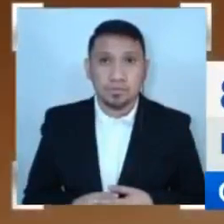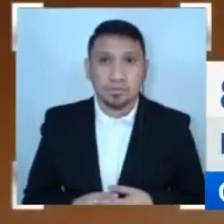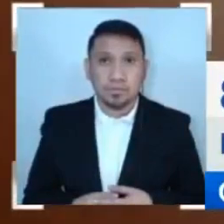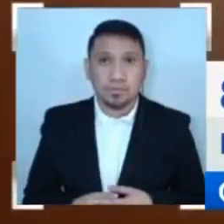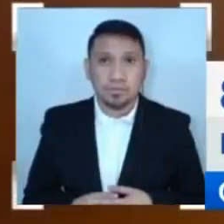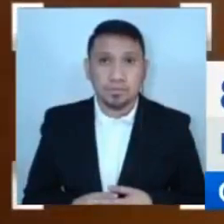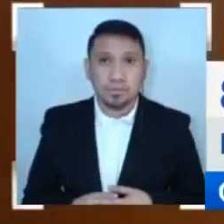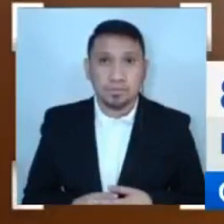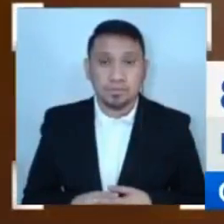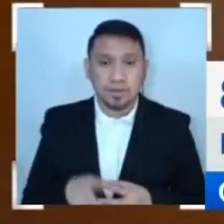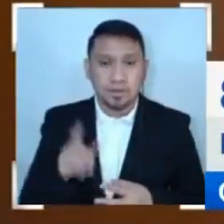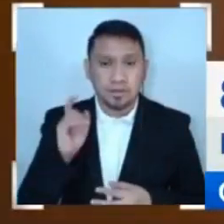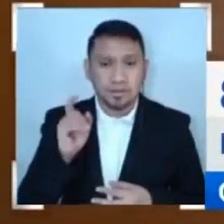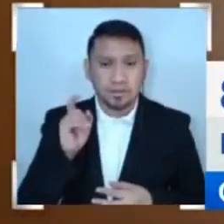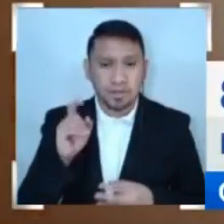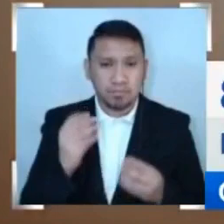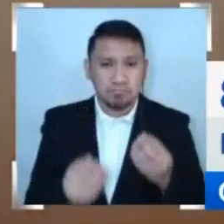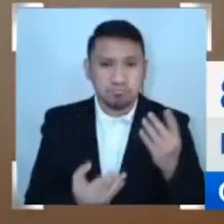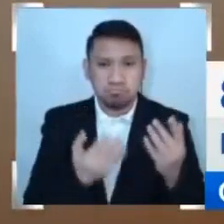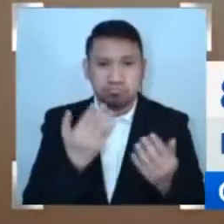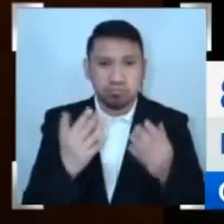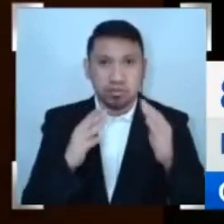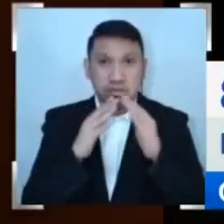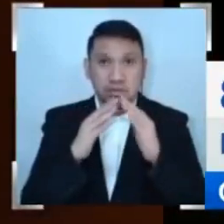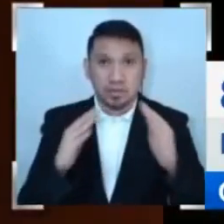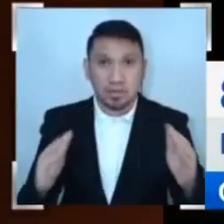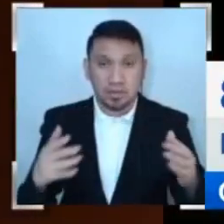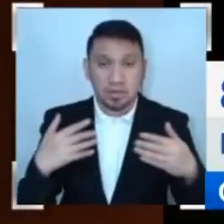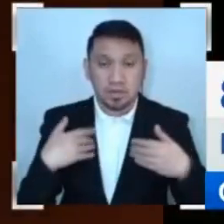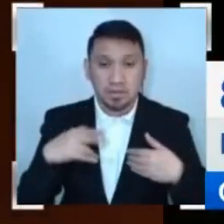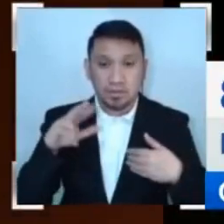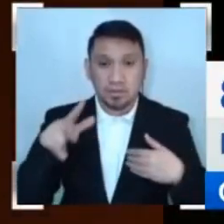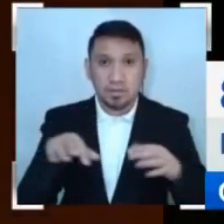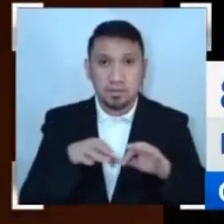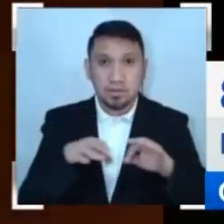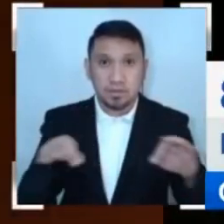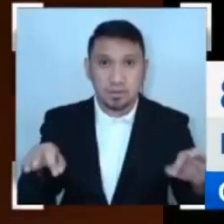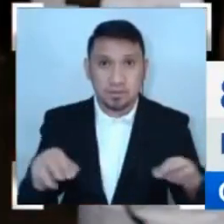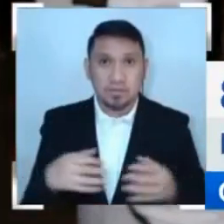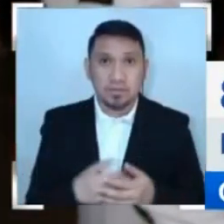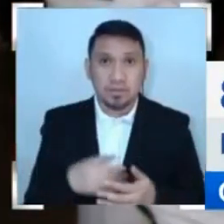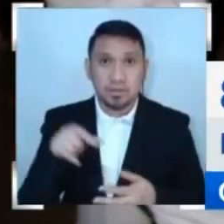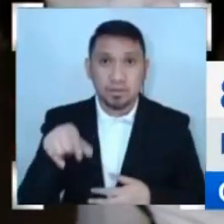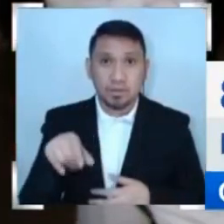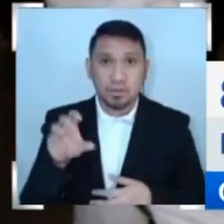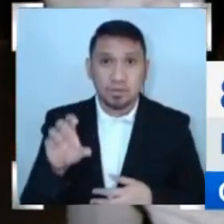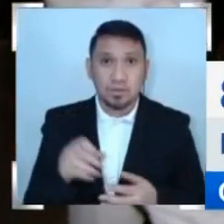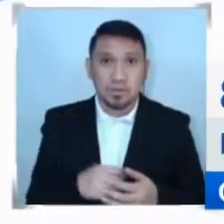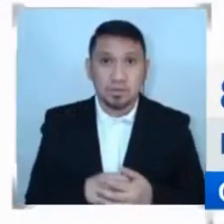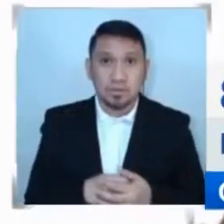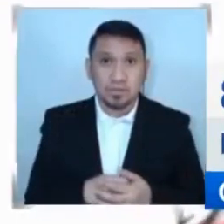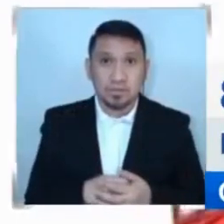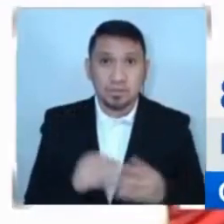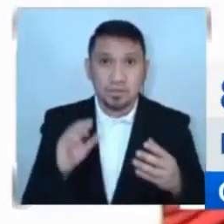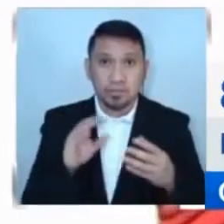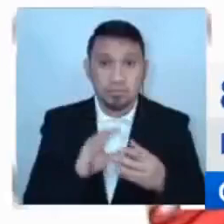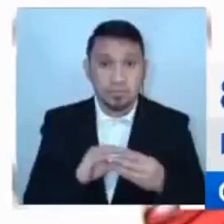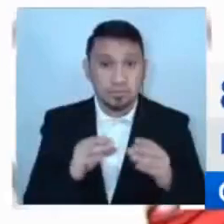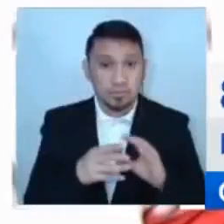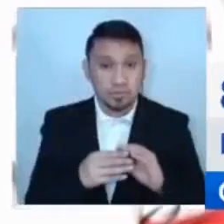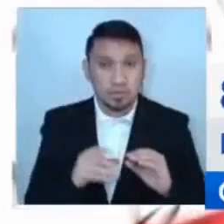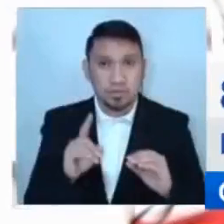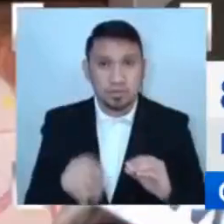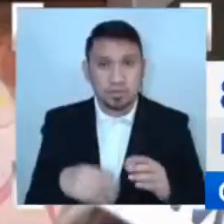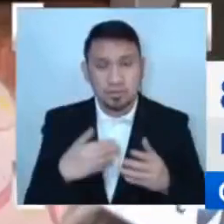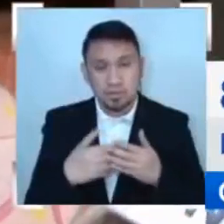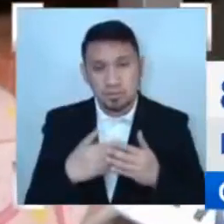Mabilis na nilamon ng apoy ang isang bahay na may tatlong palapag sa barangay San Antonio, Quezon City. Kwento na nakatira rito, patulog na sila ng